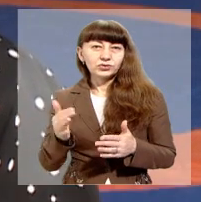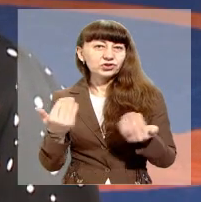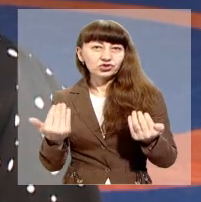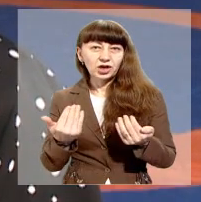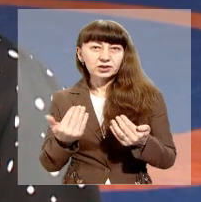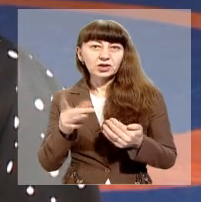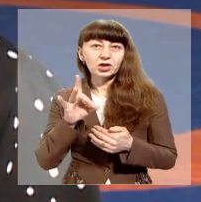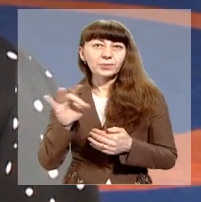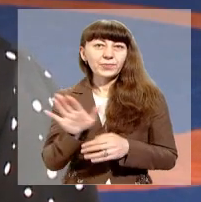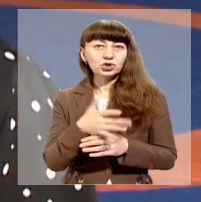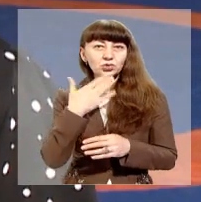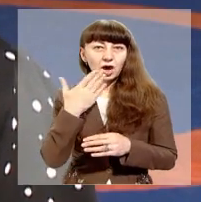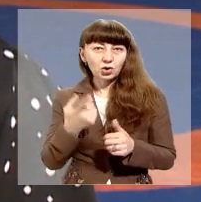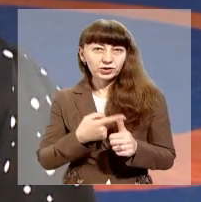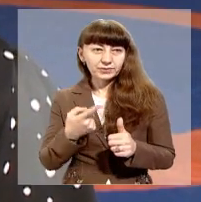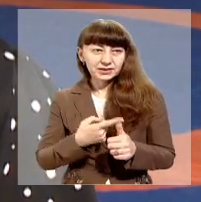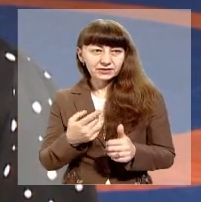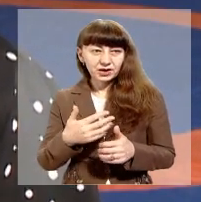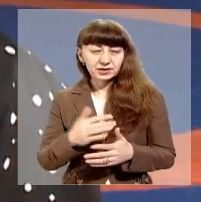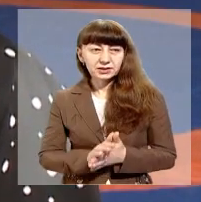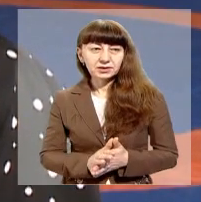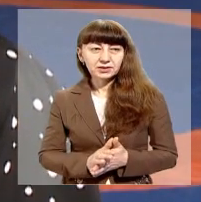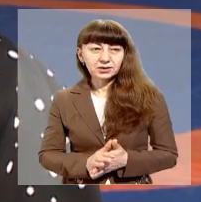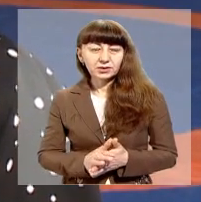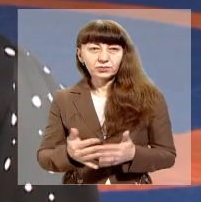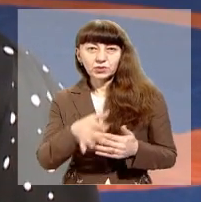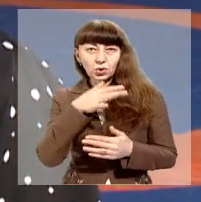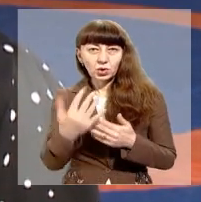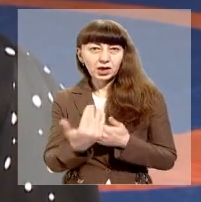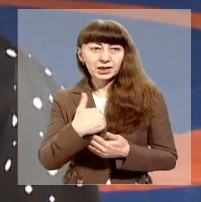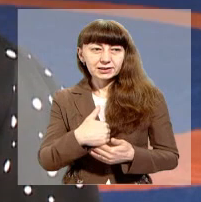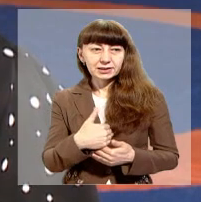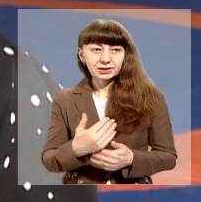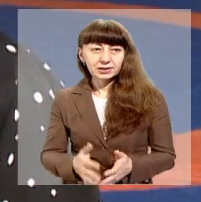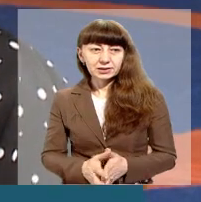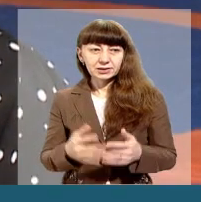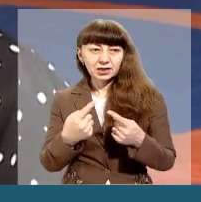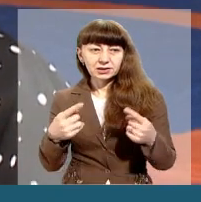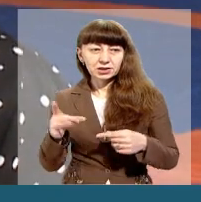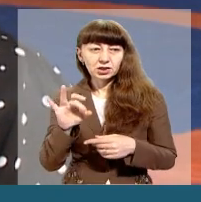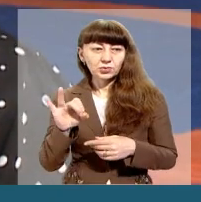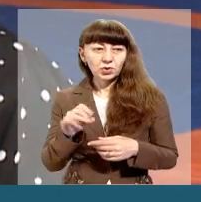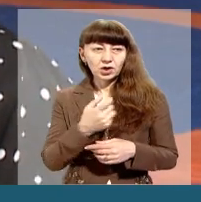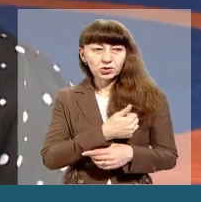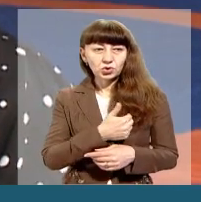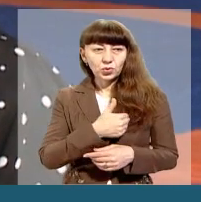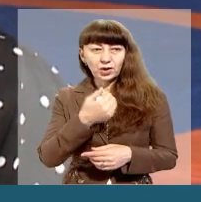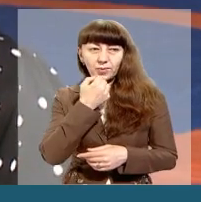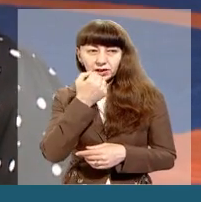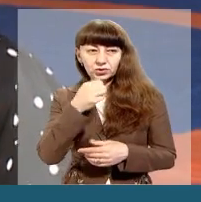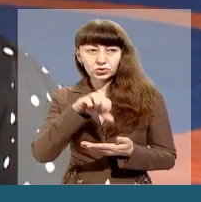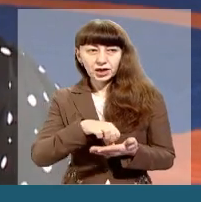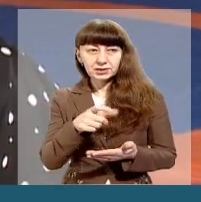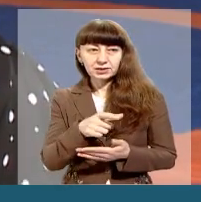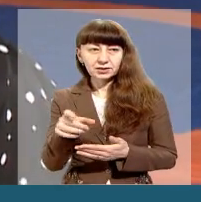уже считается международным. Сегодня у нас очень много гостей из близлежащих республик. Хочу поблагодарить участников